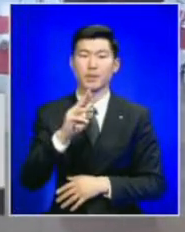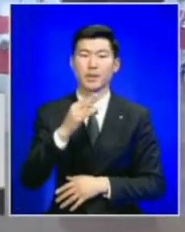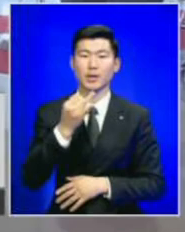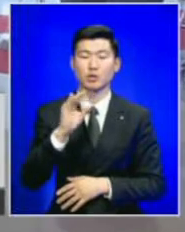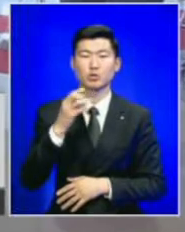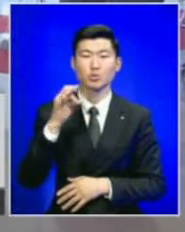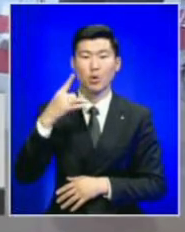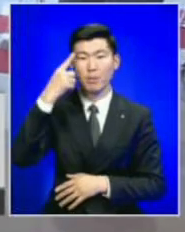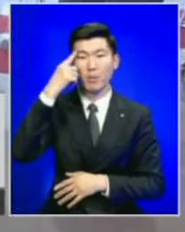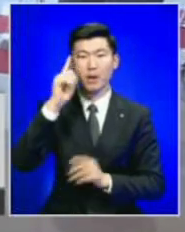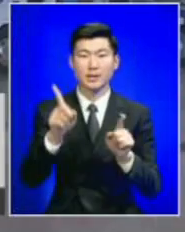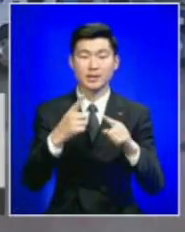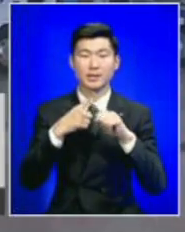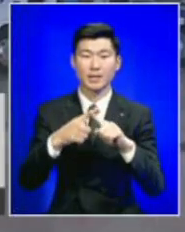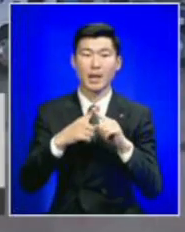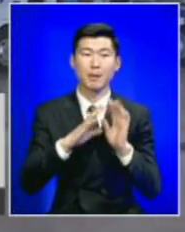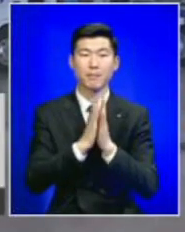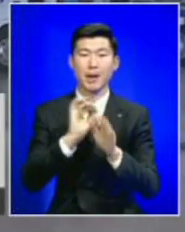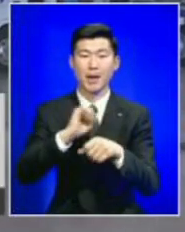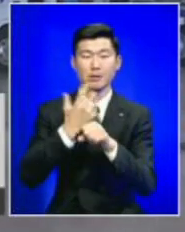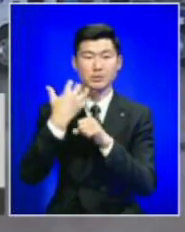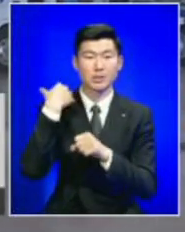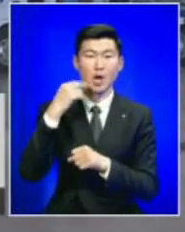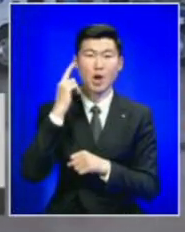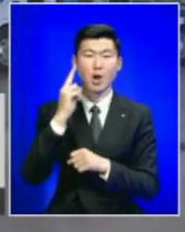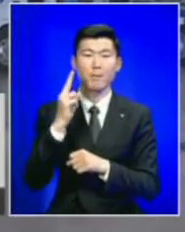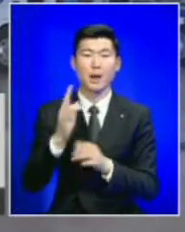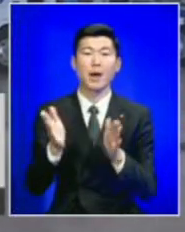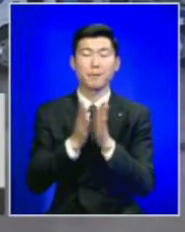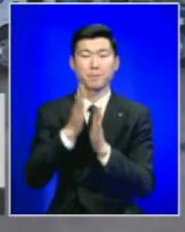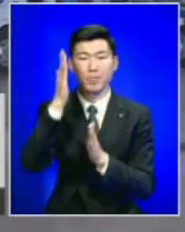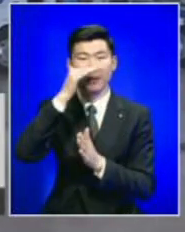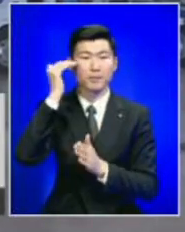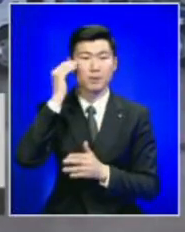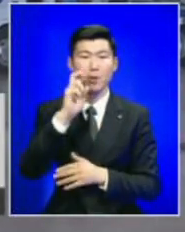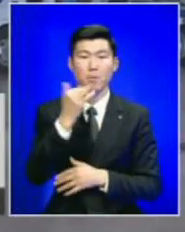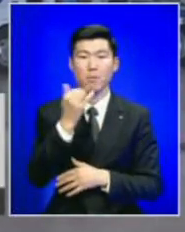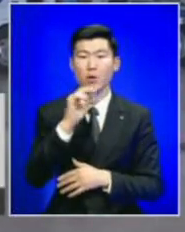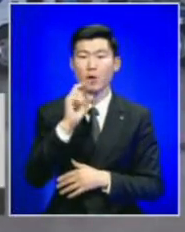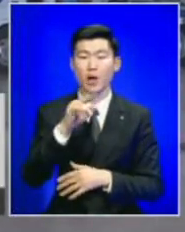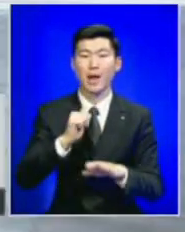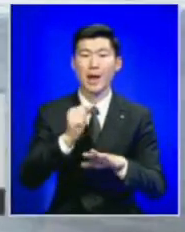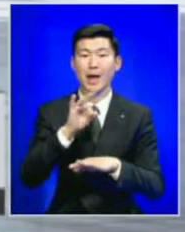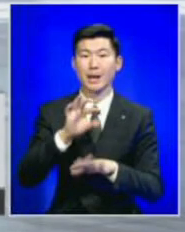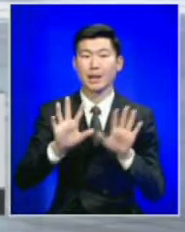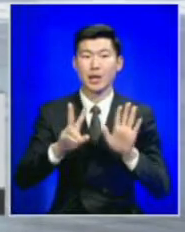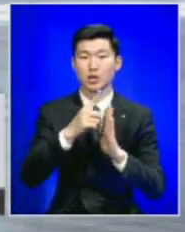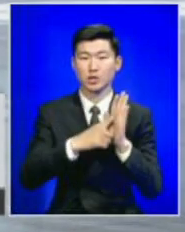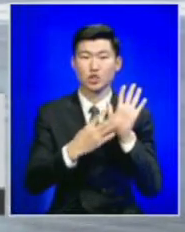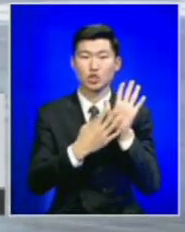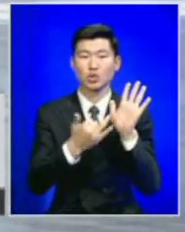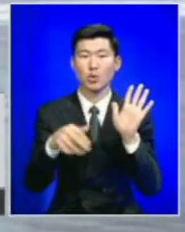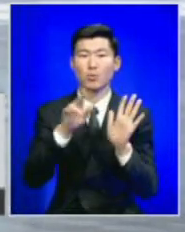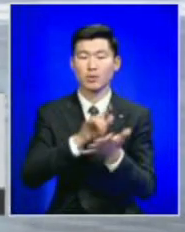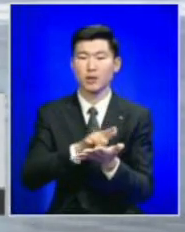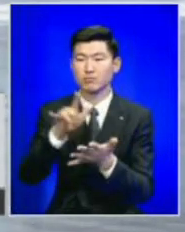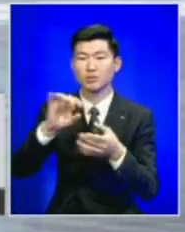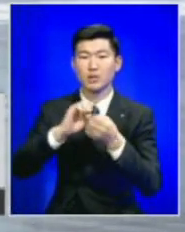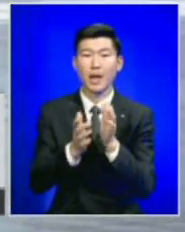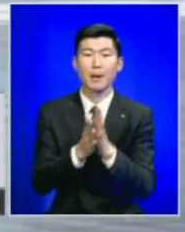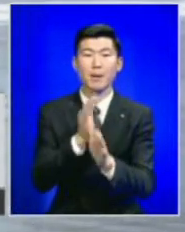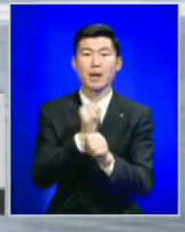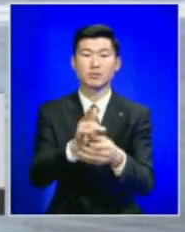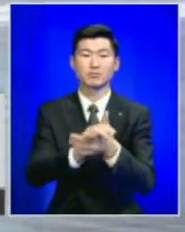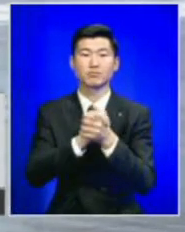Mongolia хязгаарлагдмал хариуцлагатай компанитай хамтран Вьетнамын Phuket орол руу 12 дугаар сард 9 удаагийн нислэг үйлдэхээр хамтын ажиллагааны